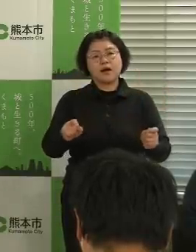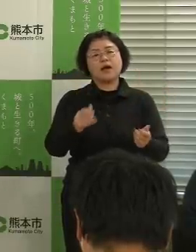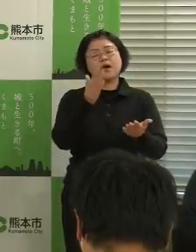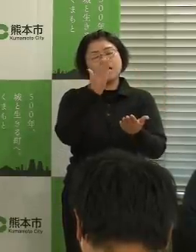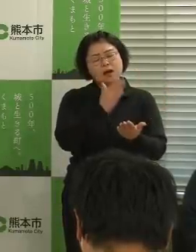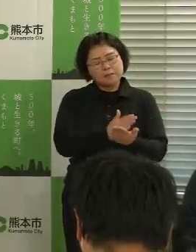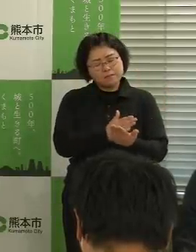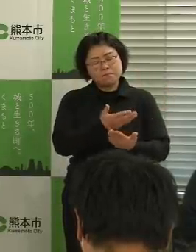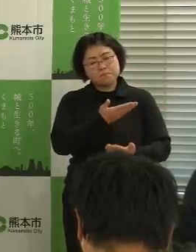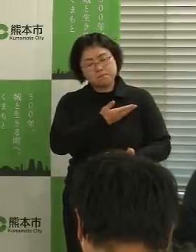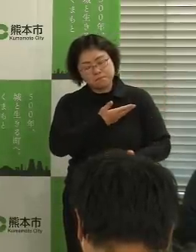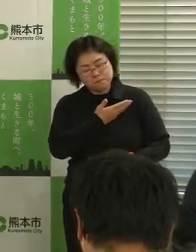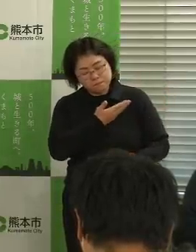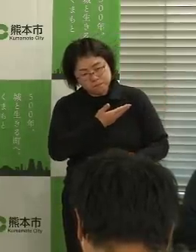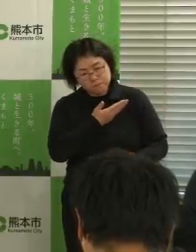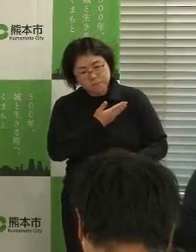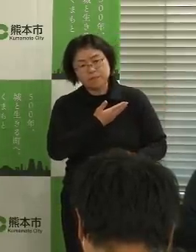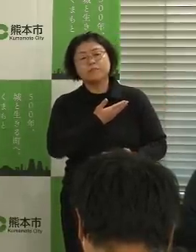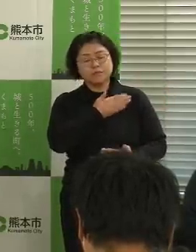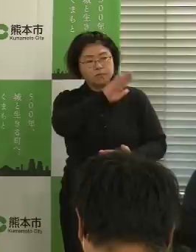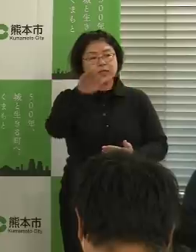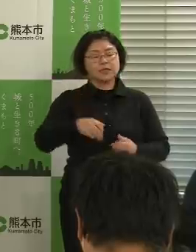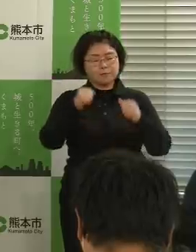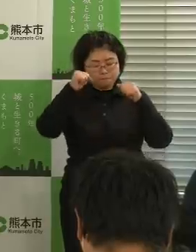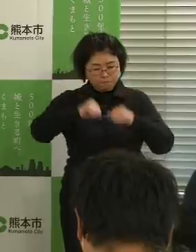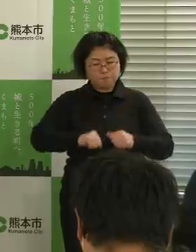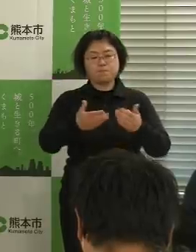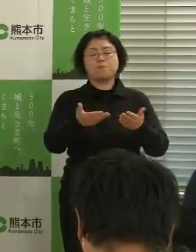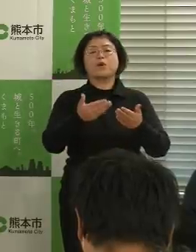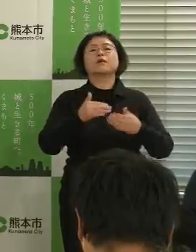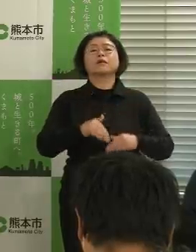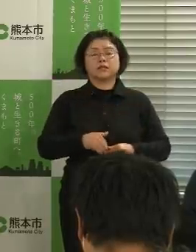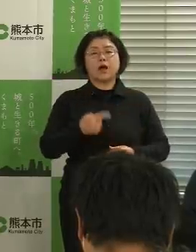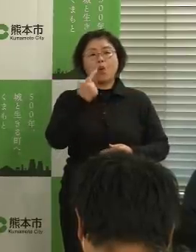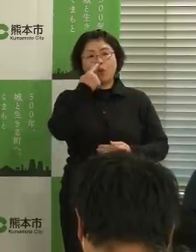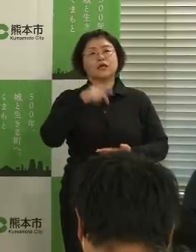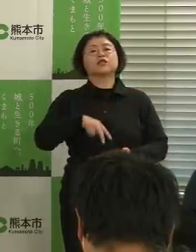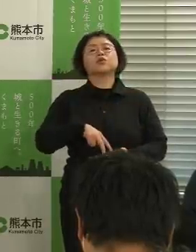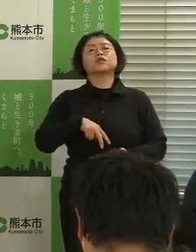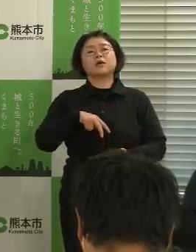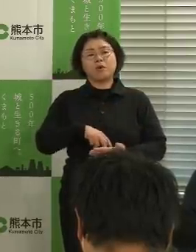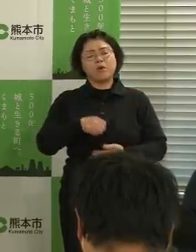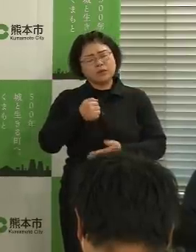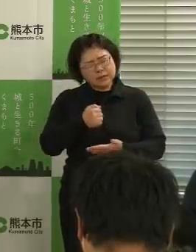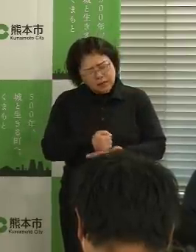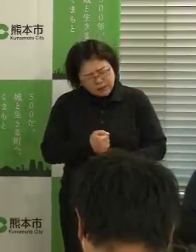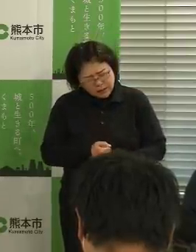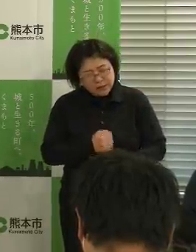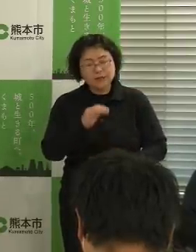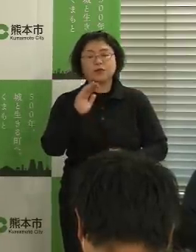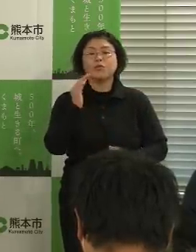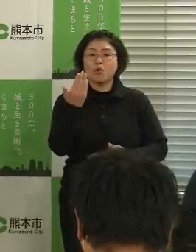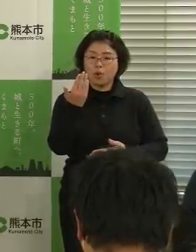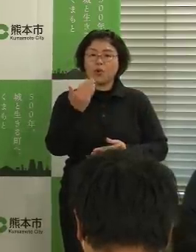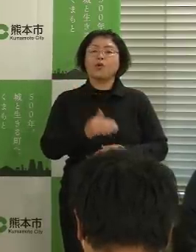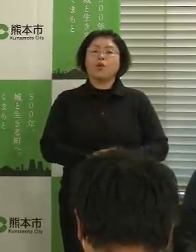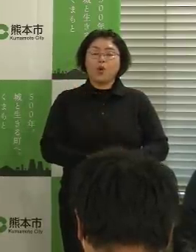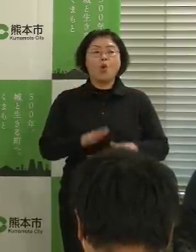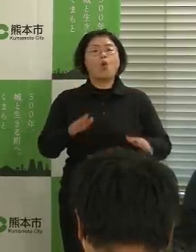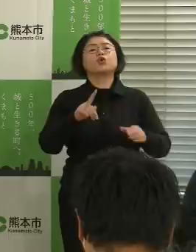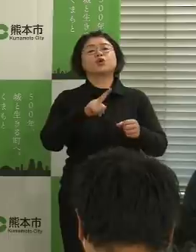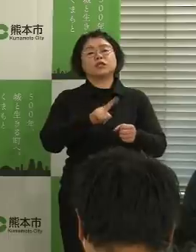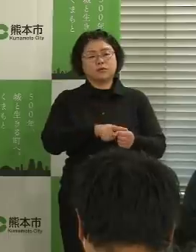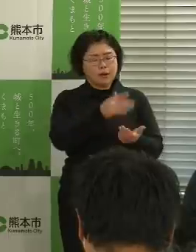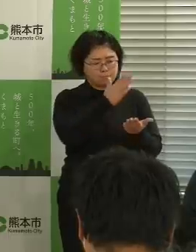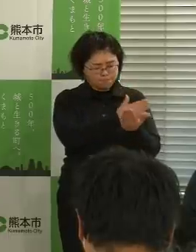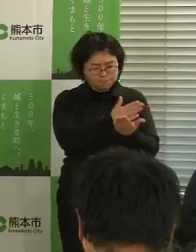むを得ないとの意見で一致をしたところであり、私といたしましても大変残念ではございますが今